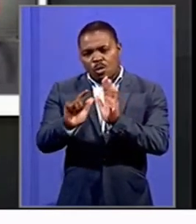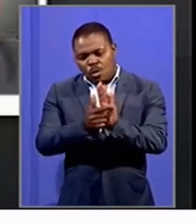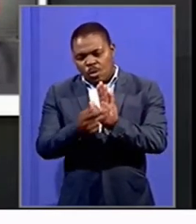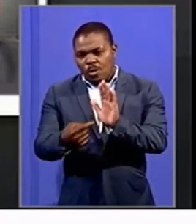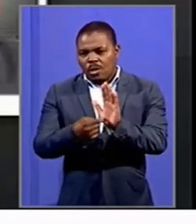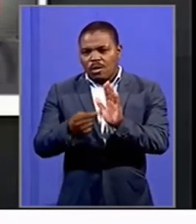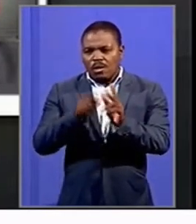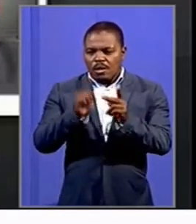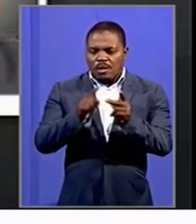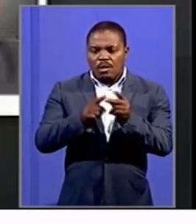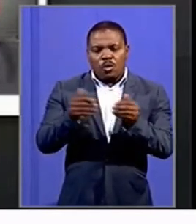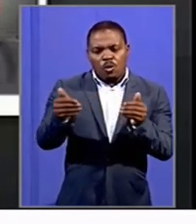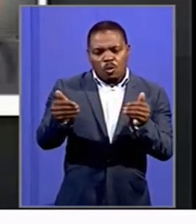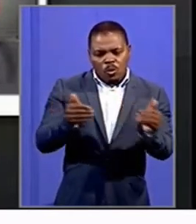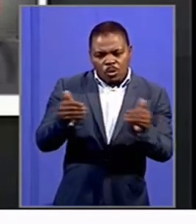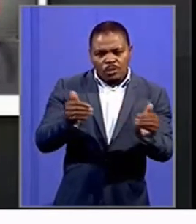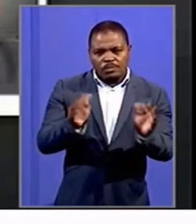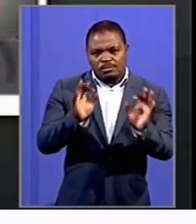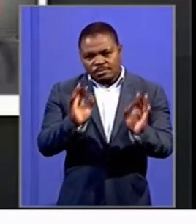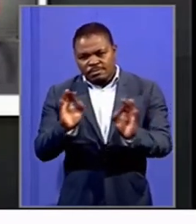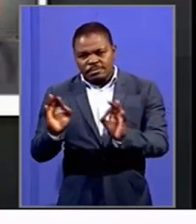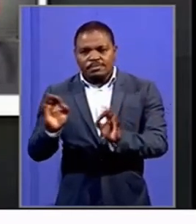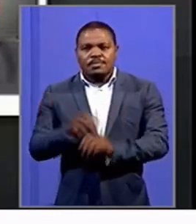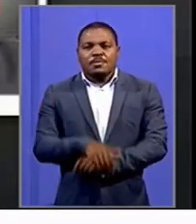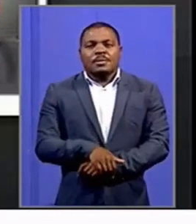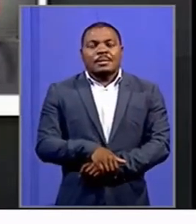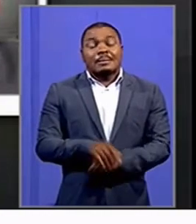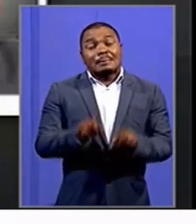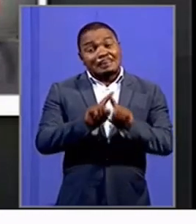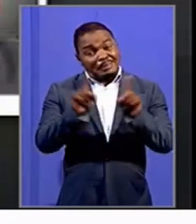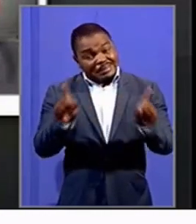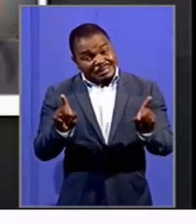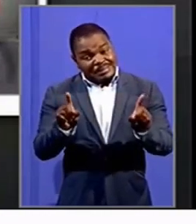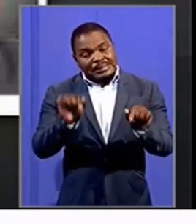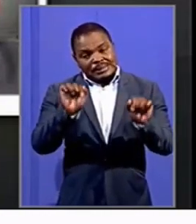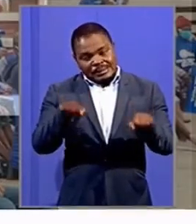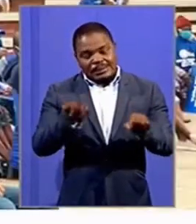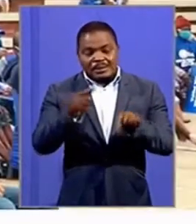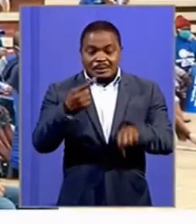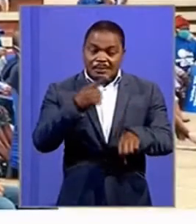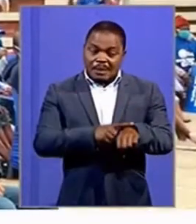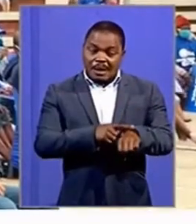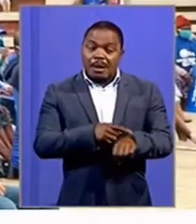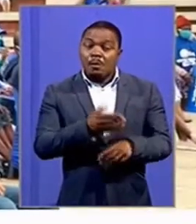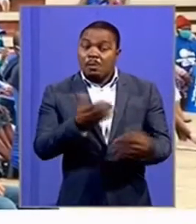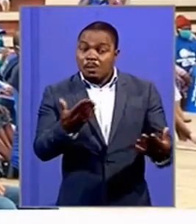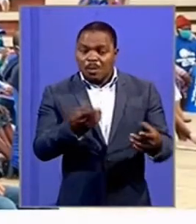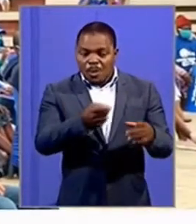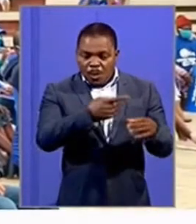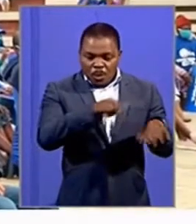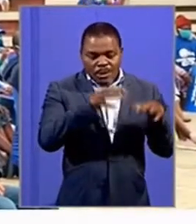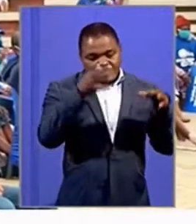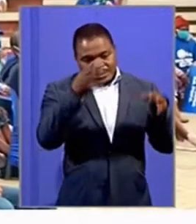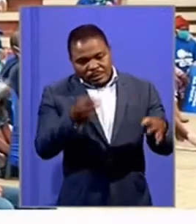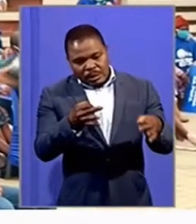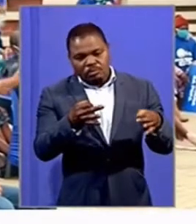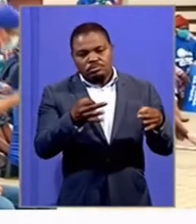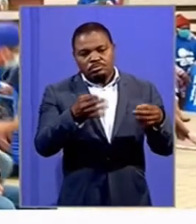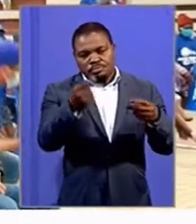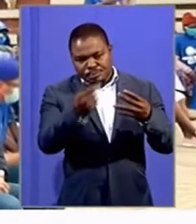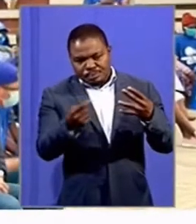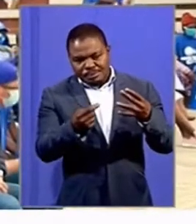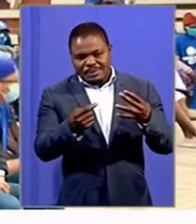e leng gore ba tlamegile gore ba di tsamaise ka gone. Fela go na le nako engwe le gore le ge ba tsere ditshwetso mme le ditshwetso tsa teng